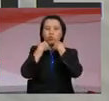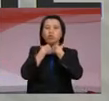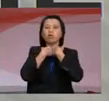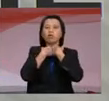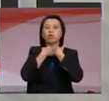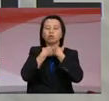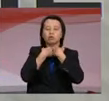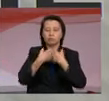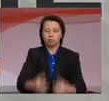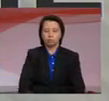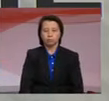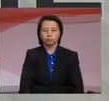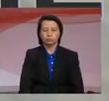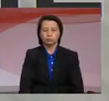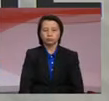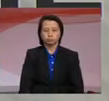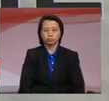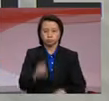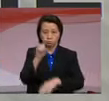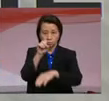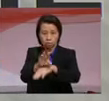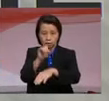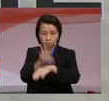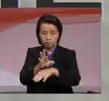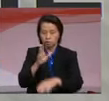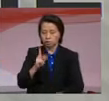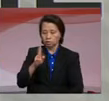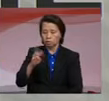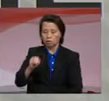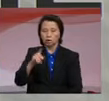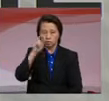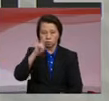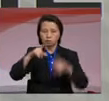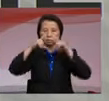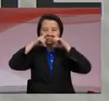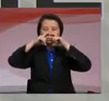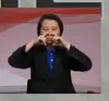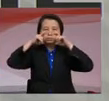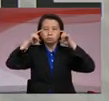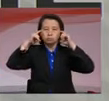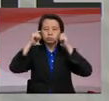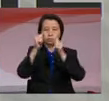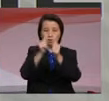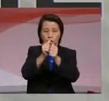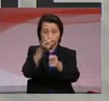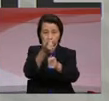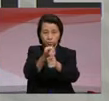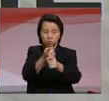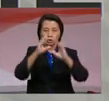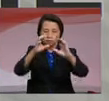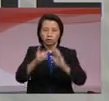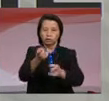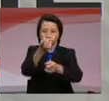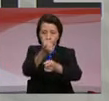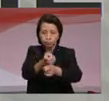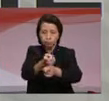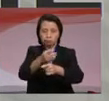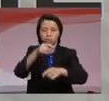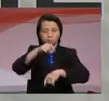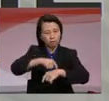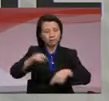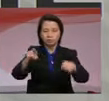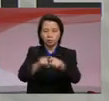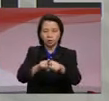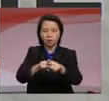kepada pemakai. Nasihat kementerian adalah pakailah face mask dengan betul, kaedah yang betul. Dalam masa